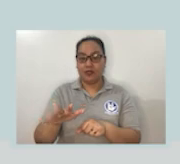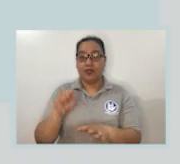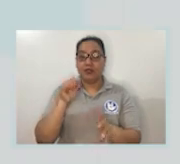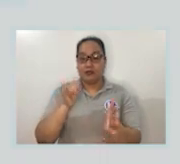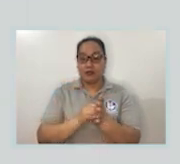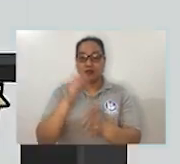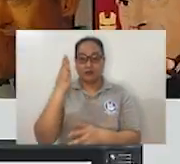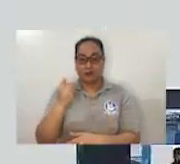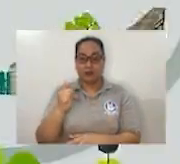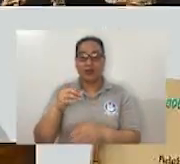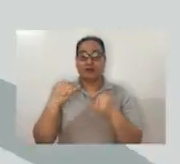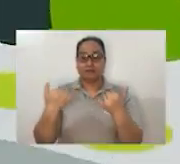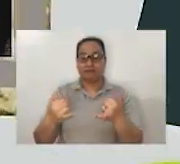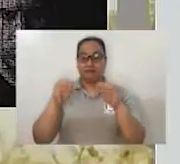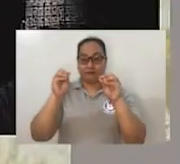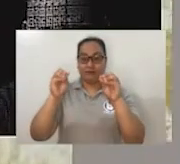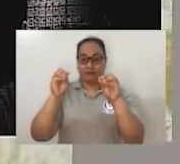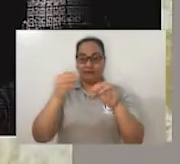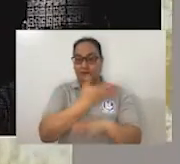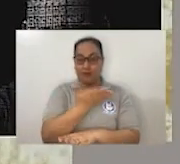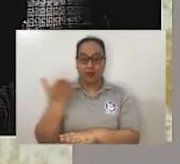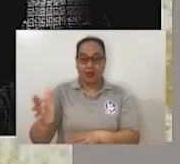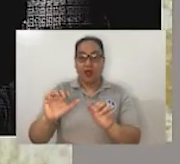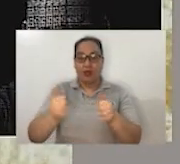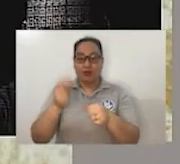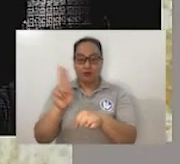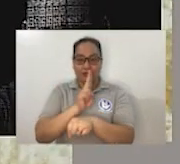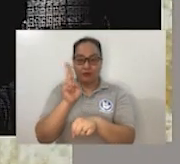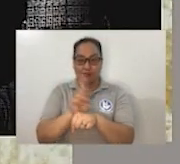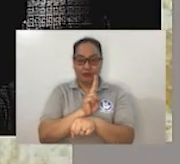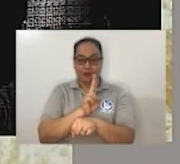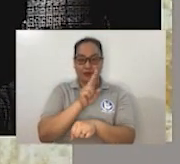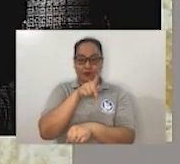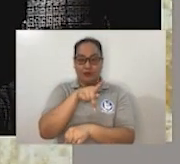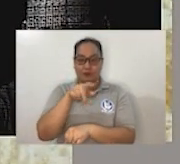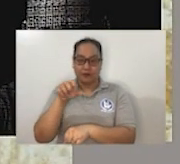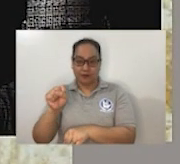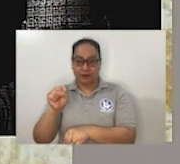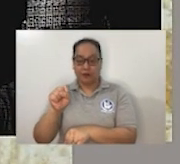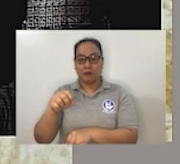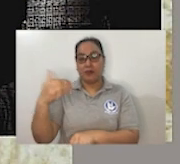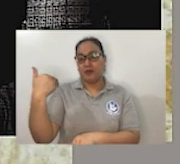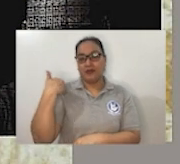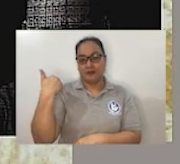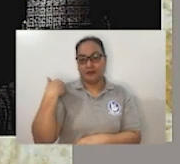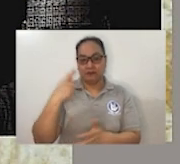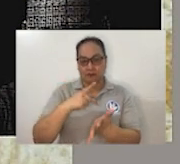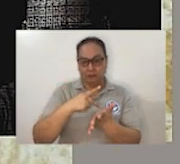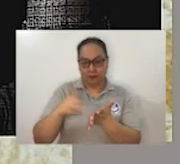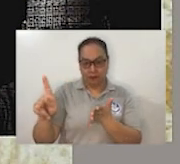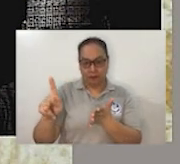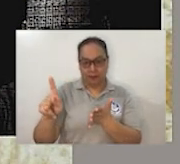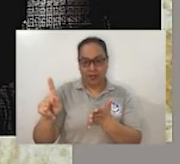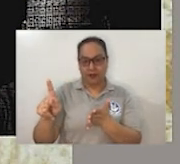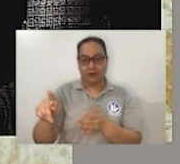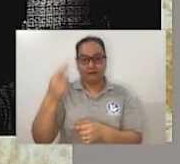Here are my sample artworks done with Adobe Photoshop. I have double